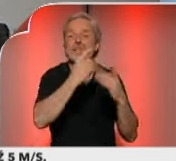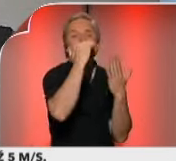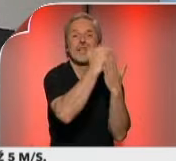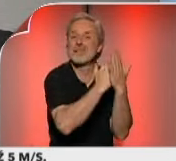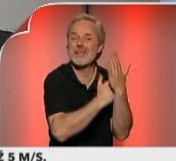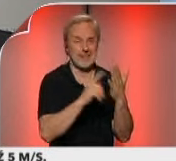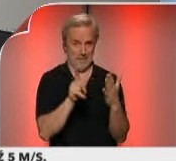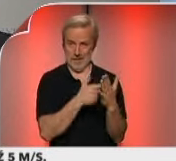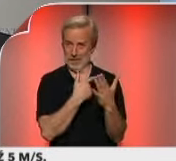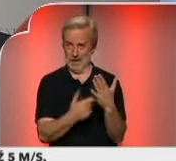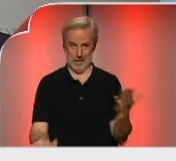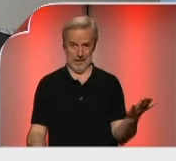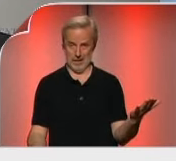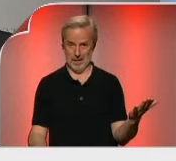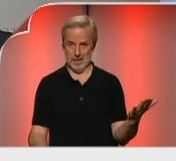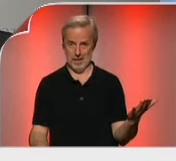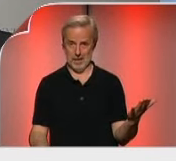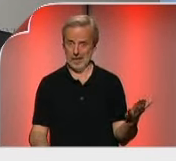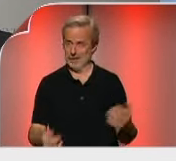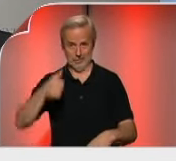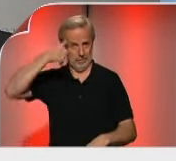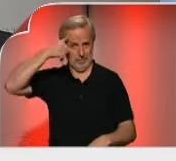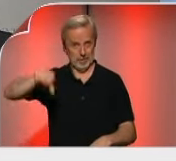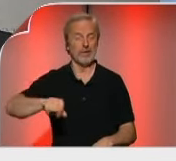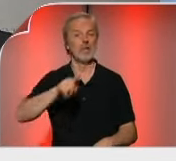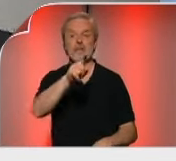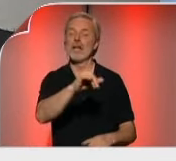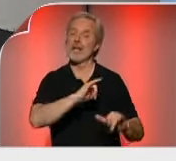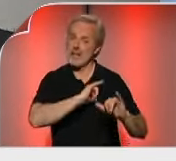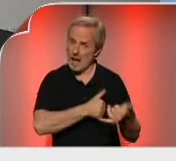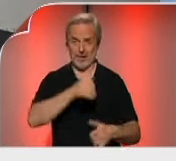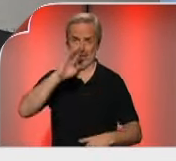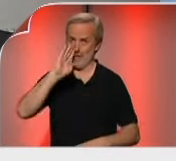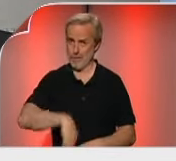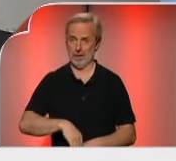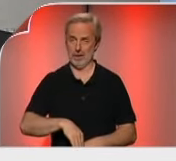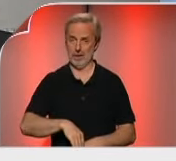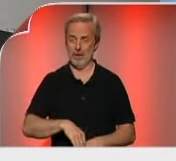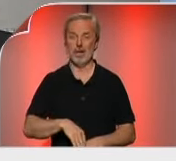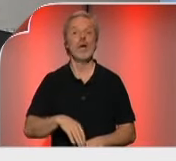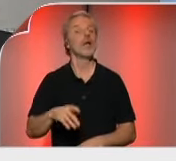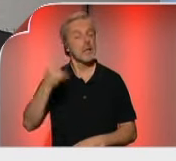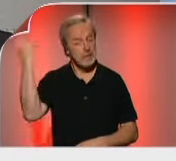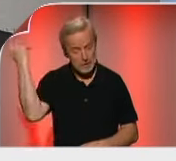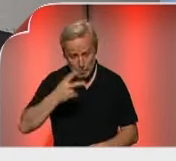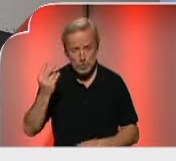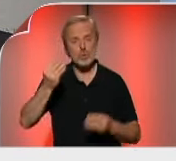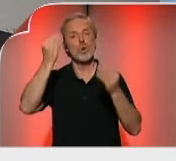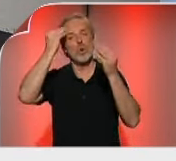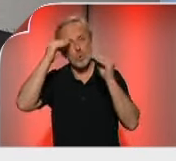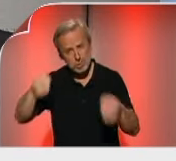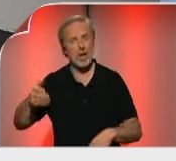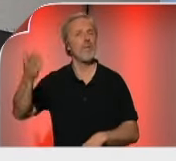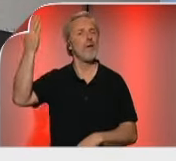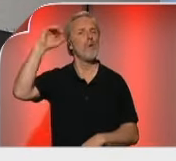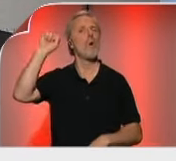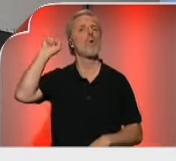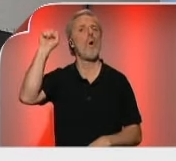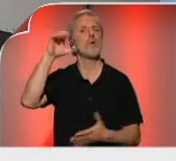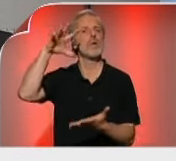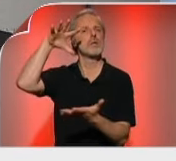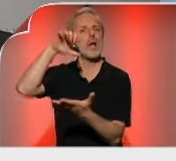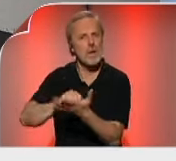má doplatit spoustu peněz prostě ten návrh je špatný eh nikdo nezpochybňuje to že tady došlo ke křivdě že je